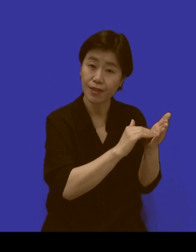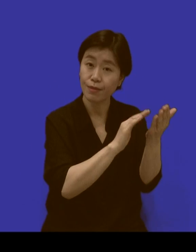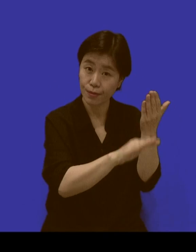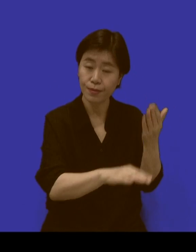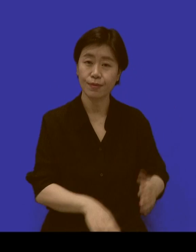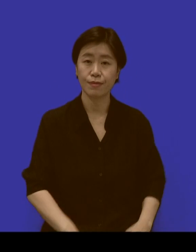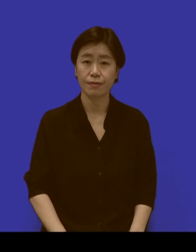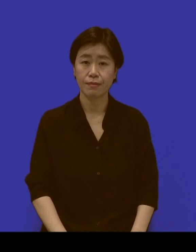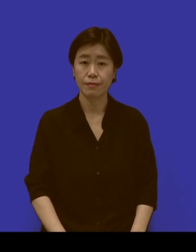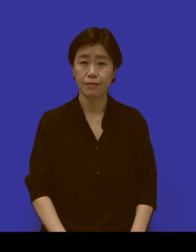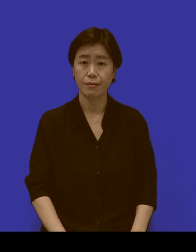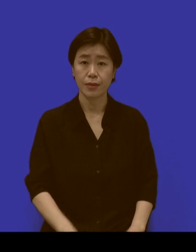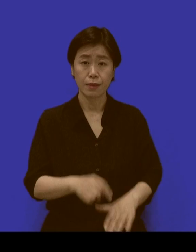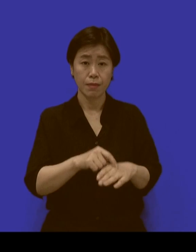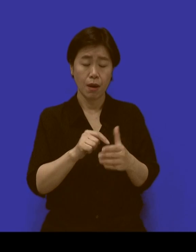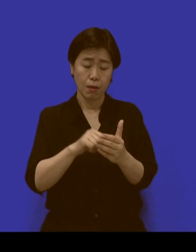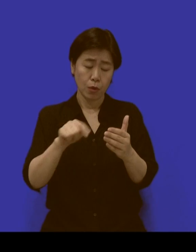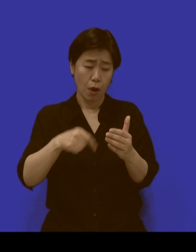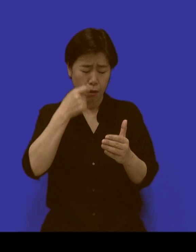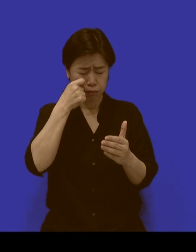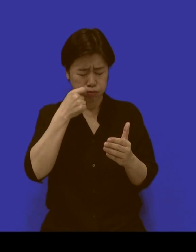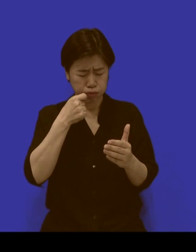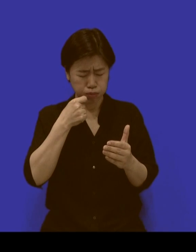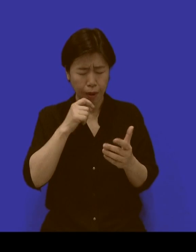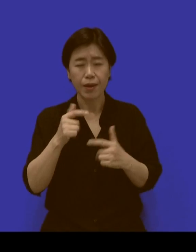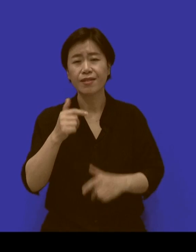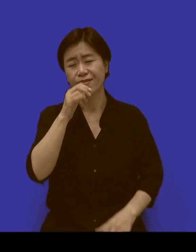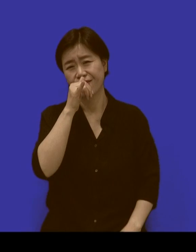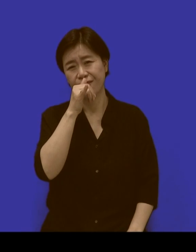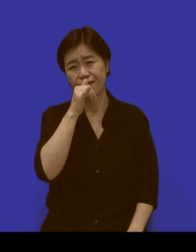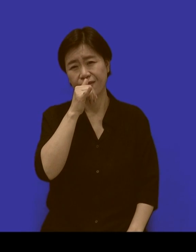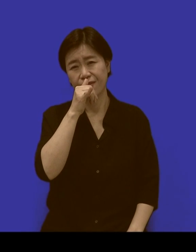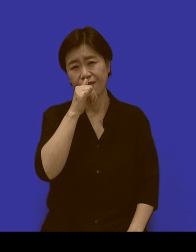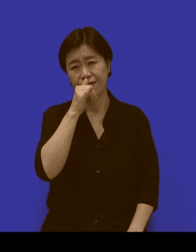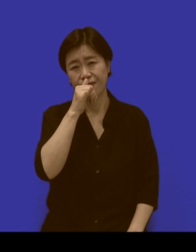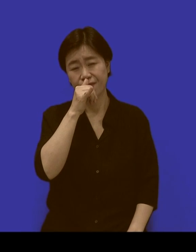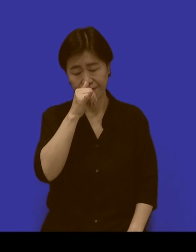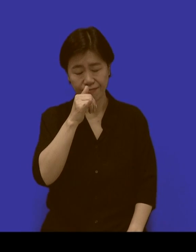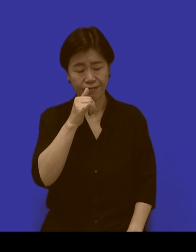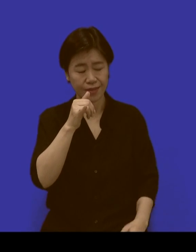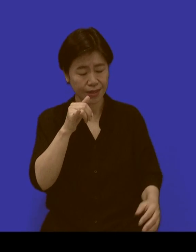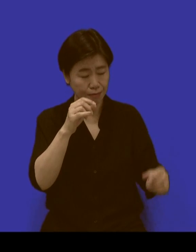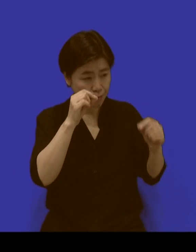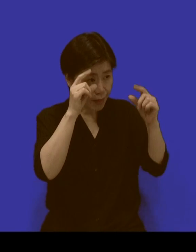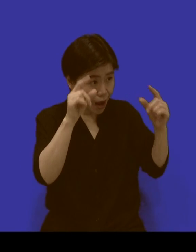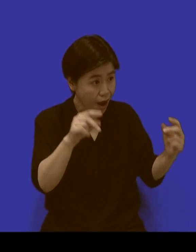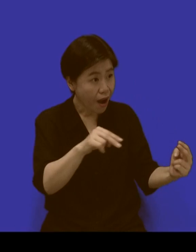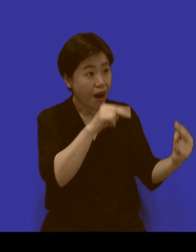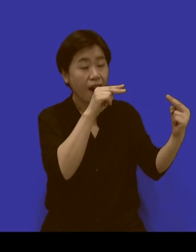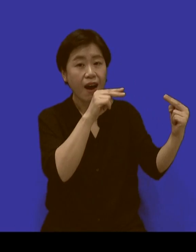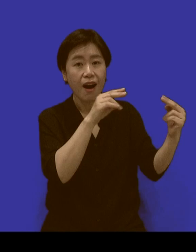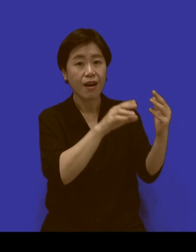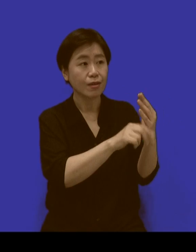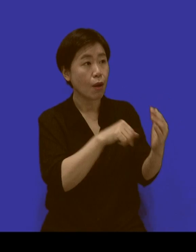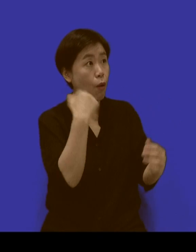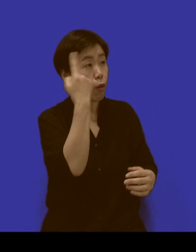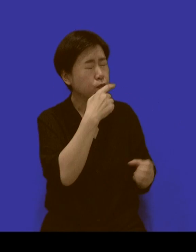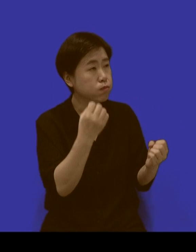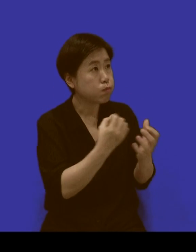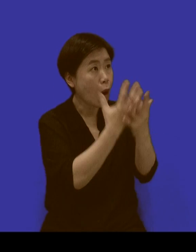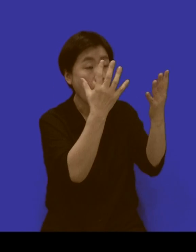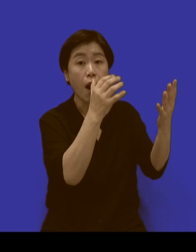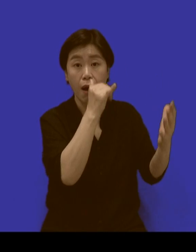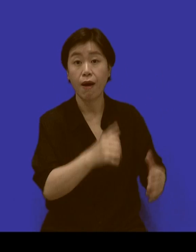너무 안 된 마음으로 할머니 뭐 이렇게 봤는데 얼굴에 광채가 나는 거예요. 정말로 네.